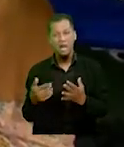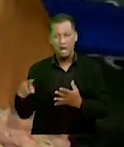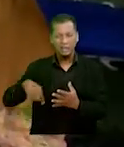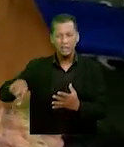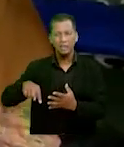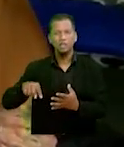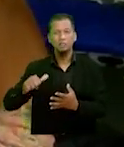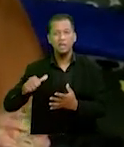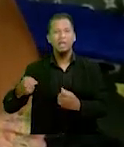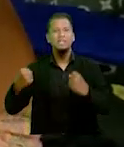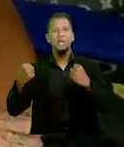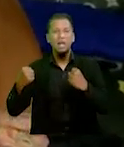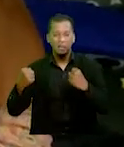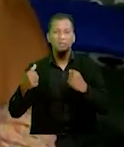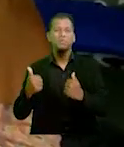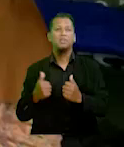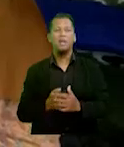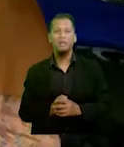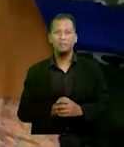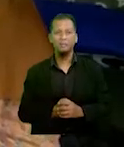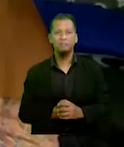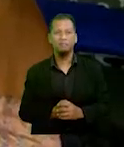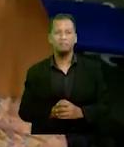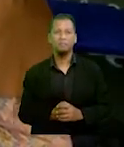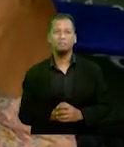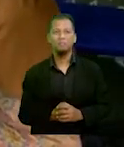sehat dan selamat. Dari Kabupaten Cianjur, Jawa Barat,